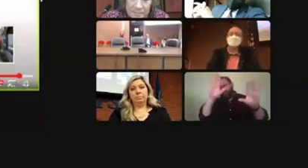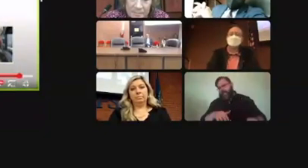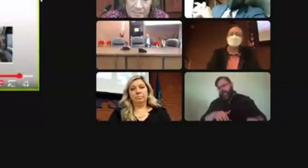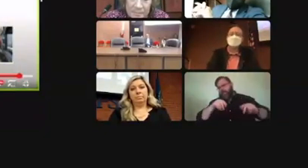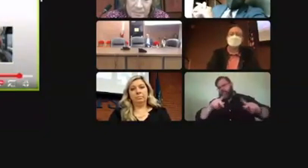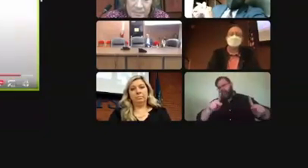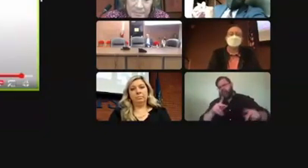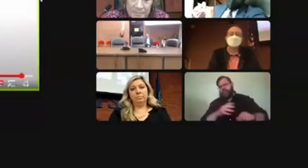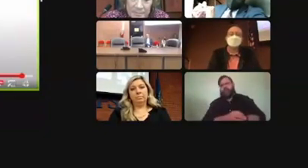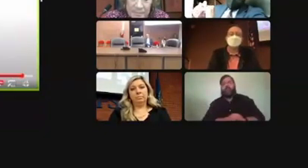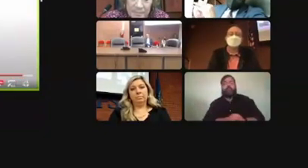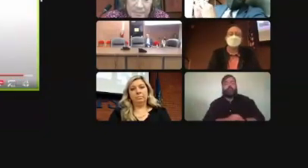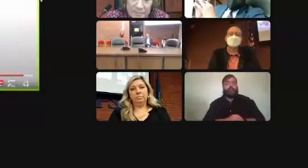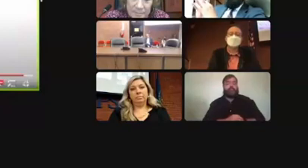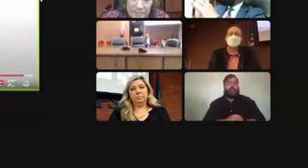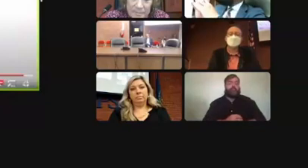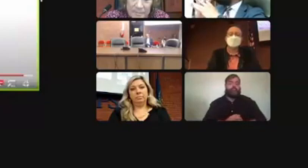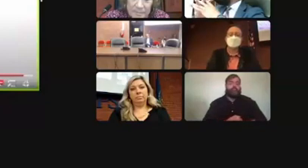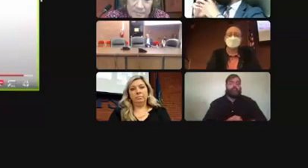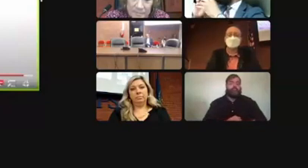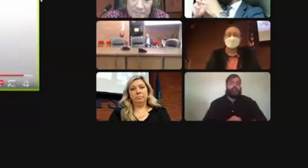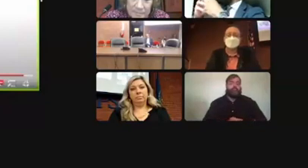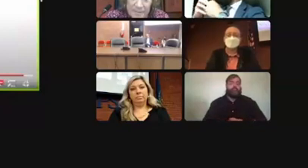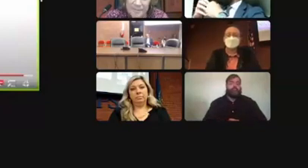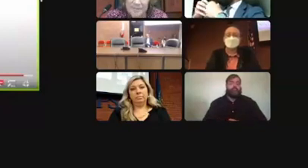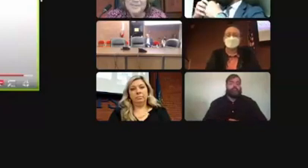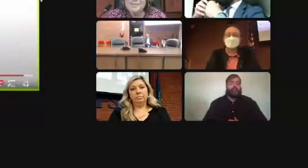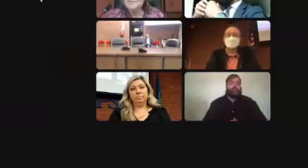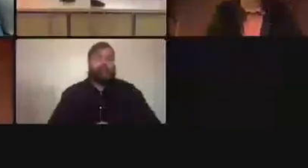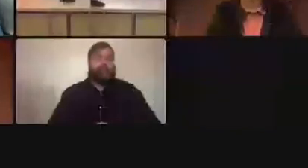hivyo ni jambo nzuri sana. Asante.